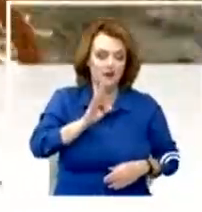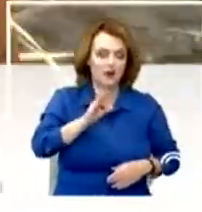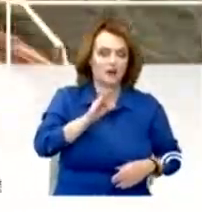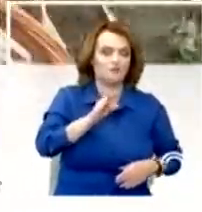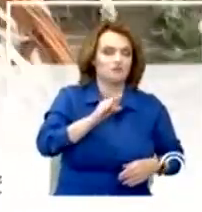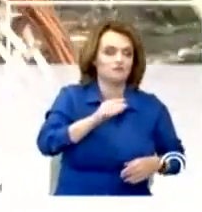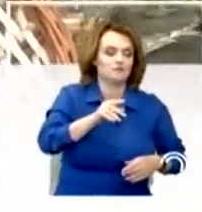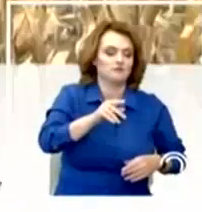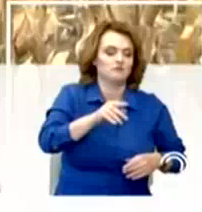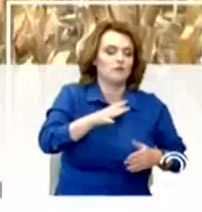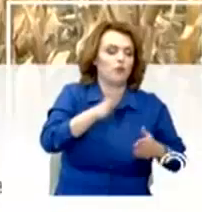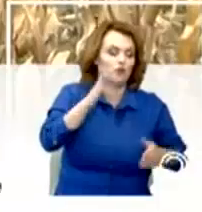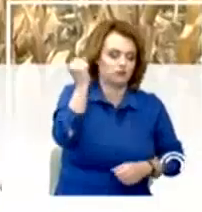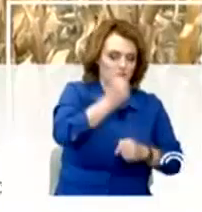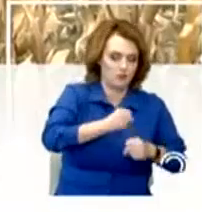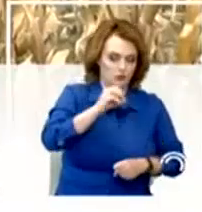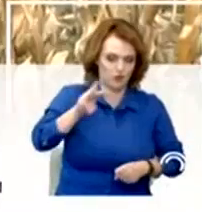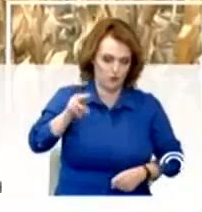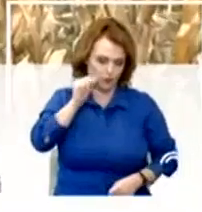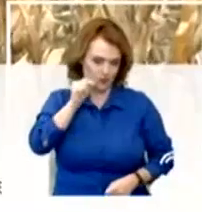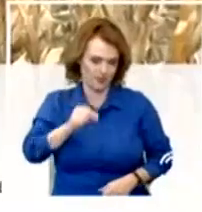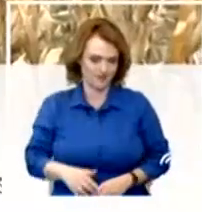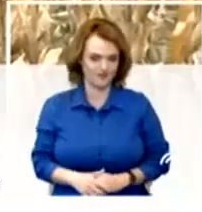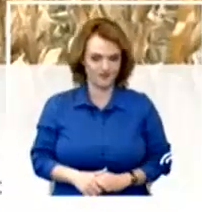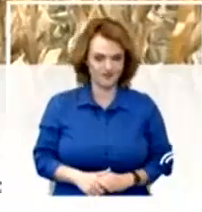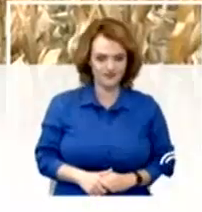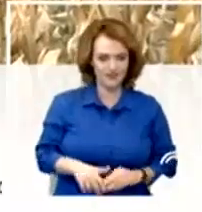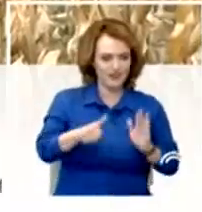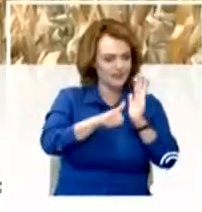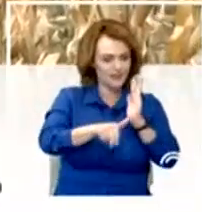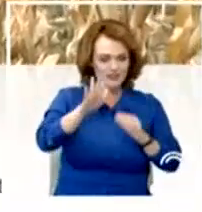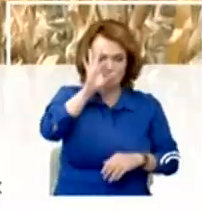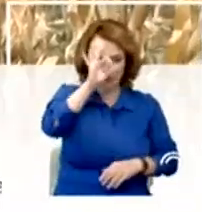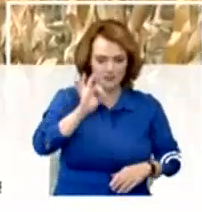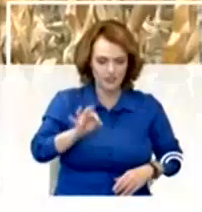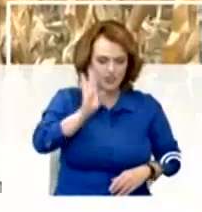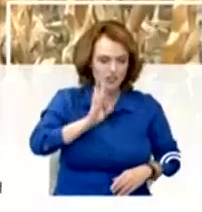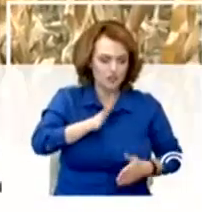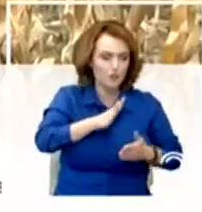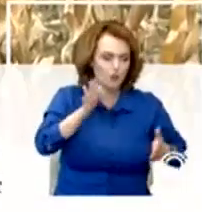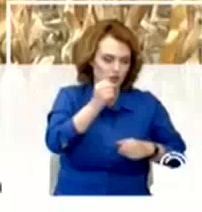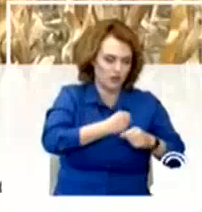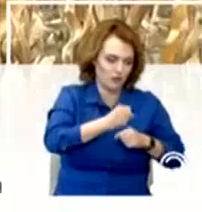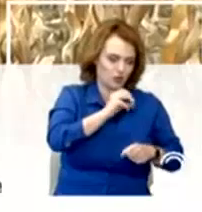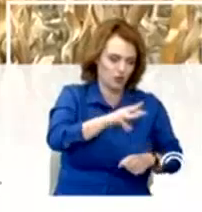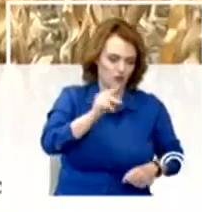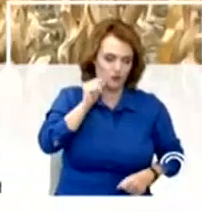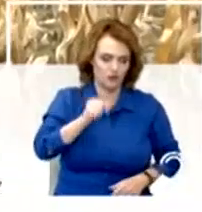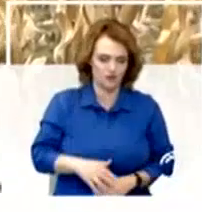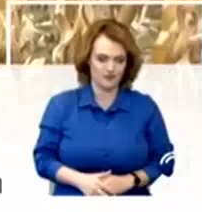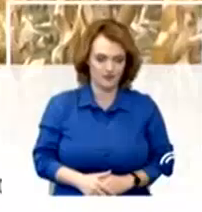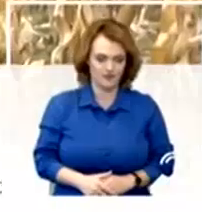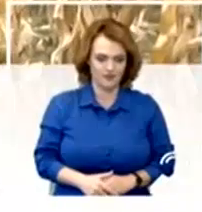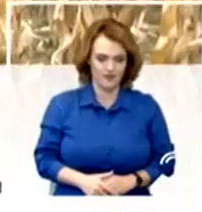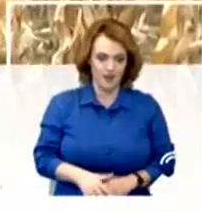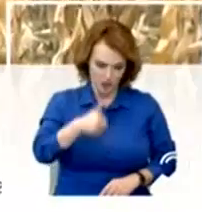harnice decât bărbații. Undeva la 65% femeia lucrează mai mult ca bărbatul. Și merit să aibă